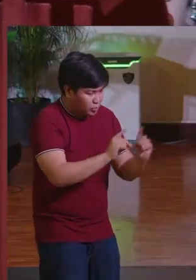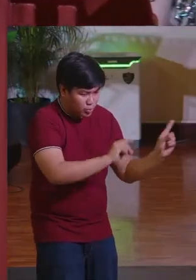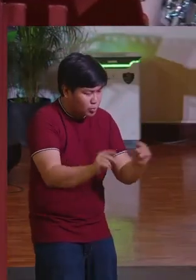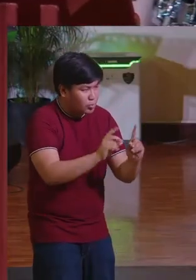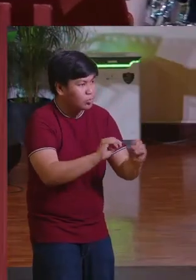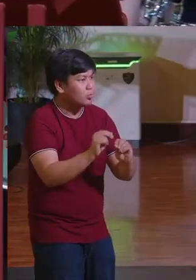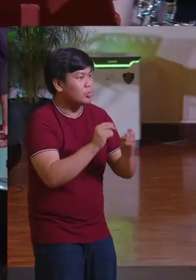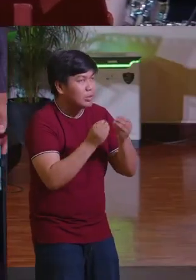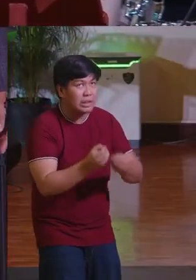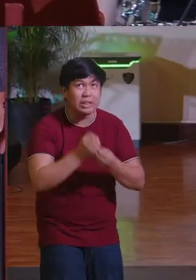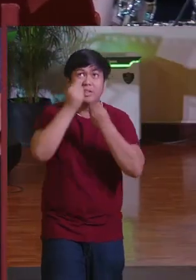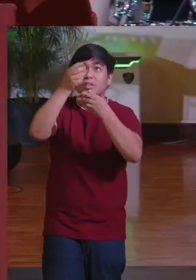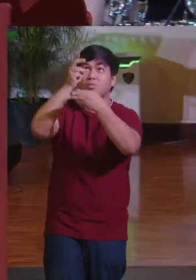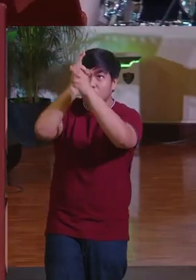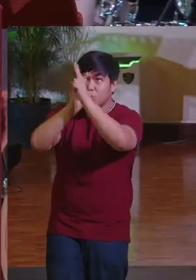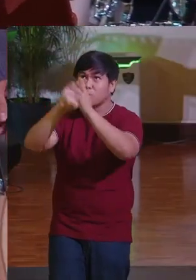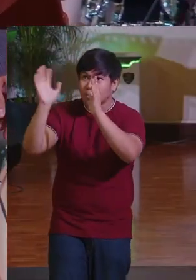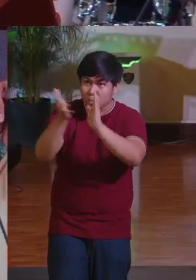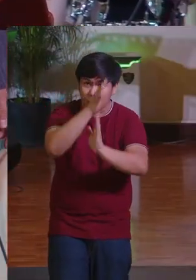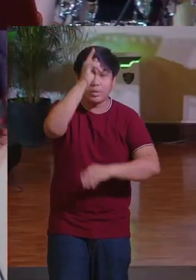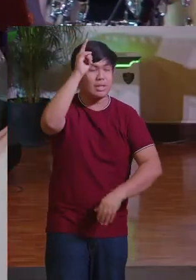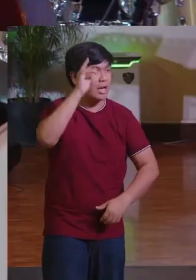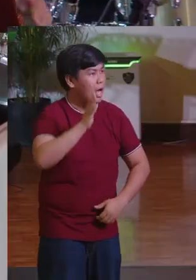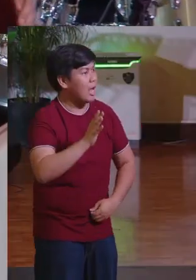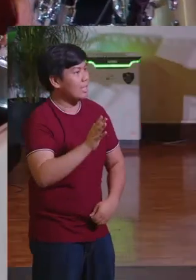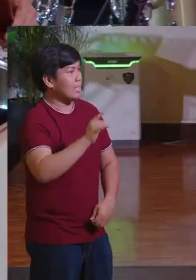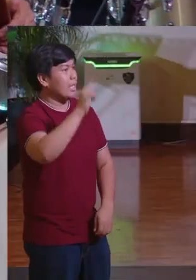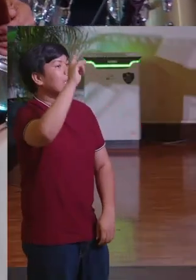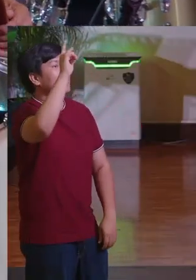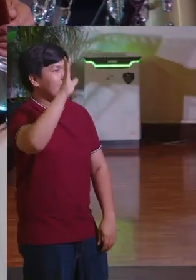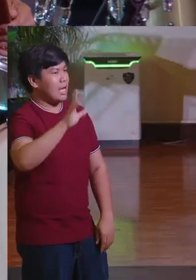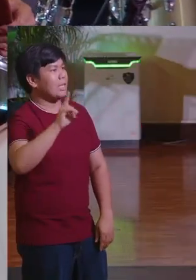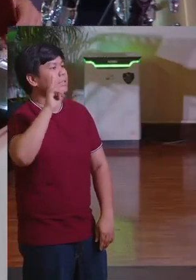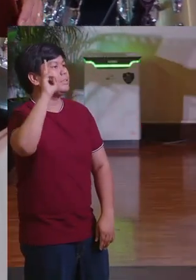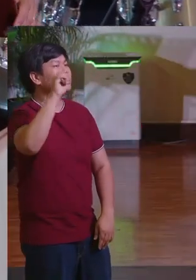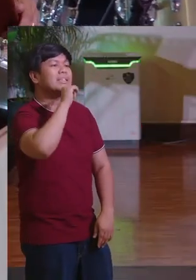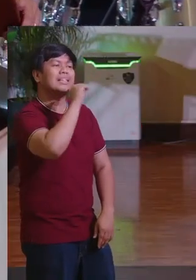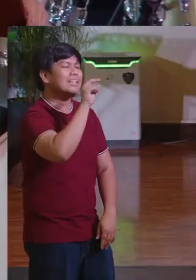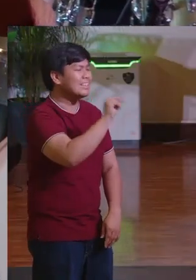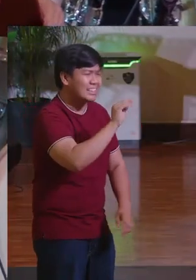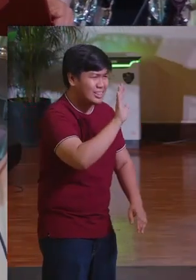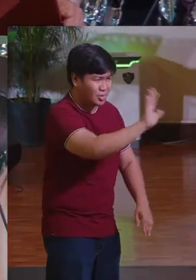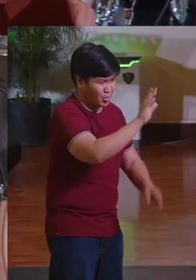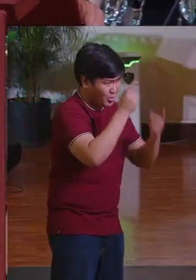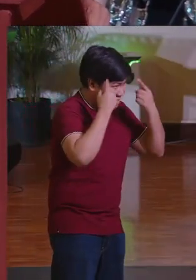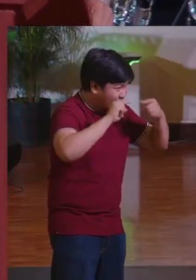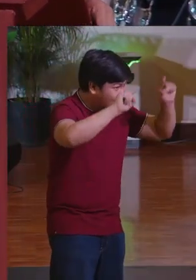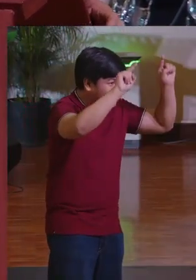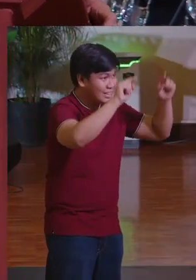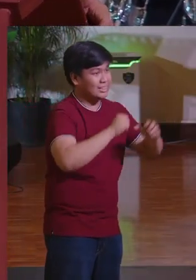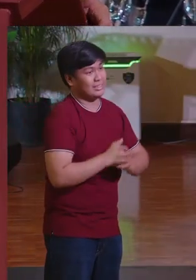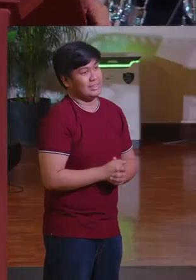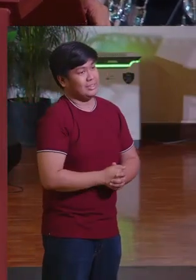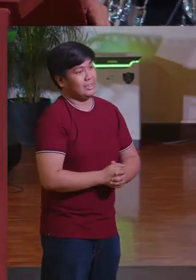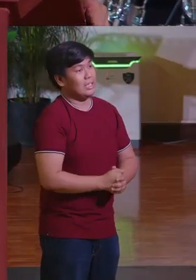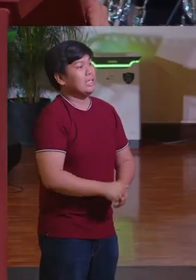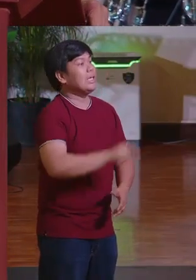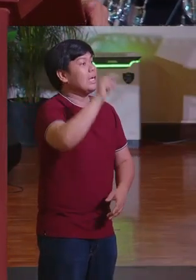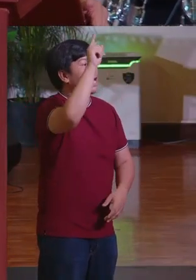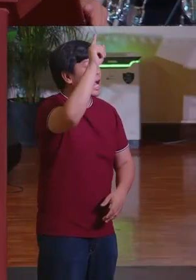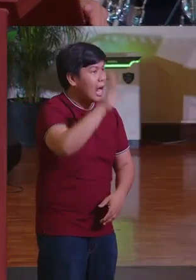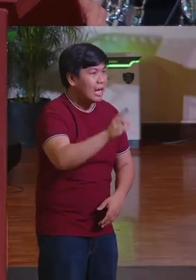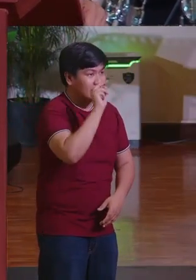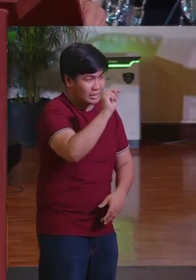else. Ang kailangan po ng Diyos ay hindi po yung success. Ang kailangan niya, faithfulness. Pagiging